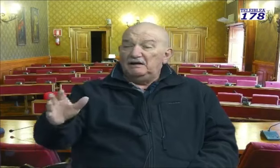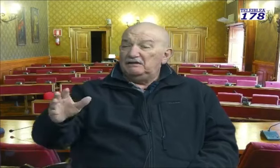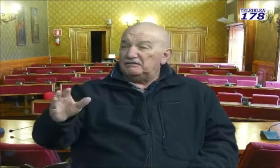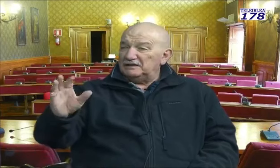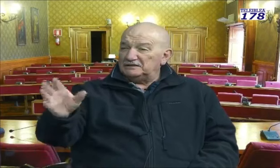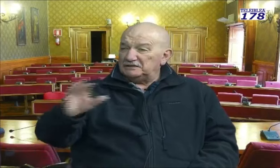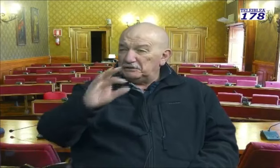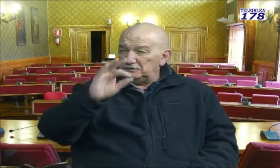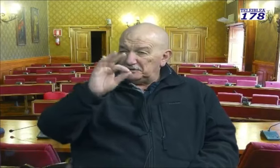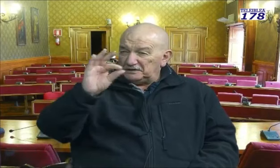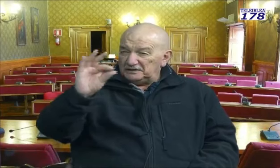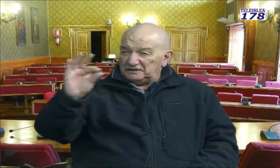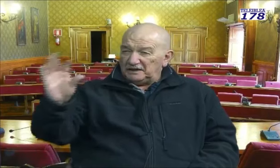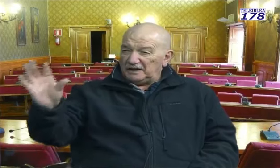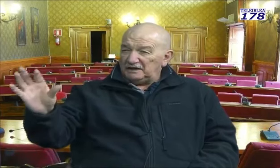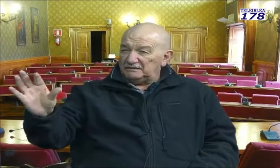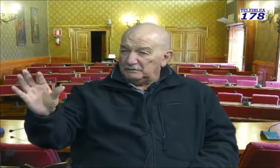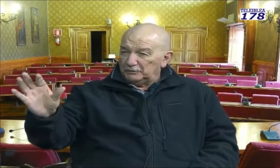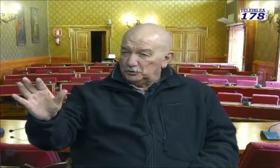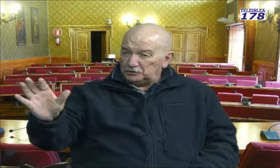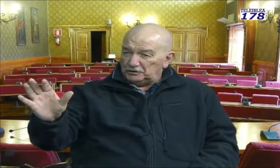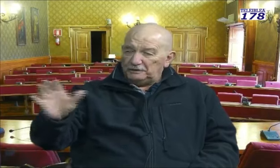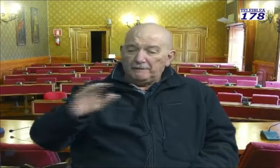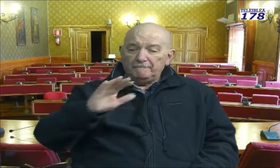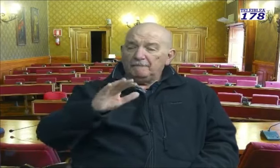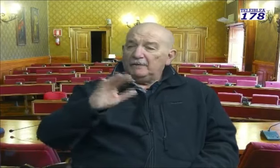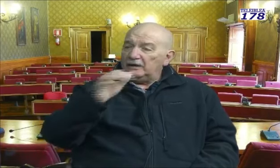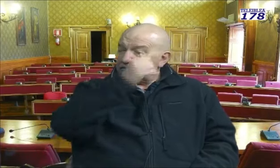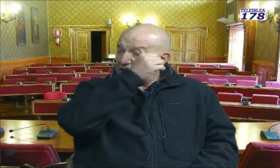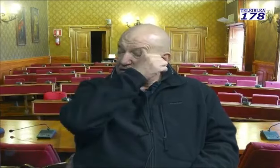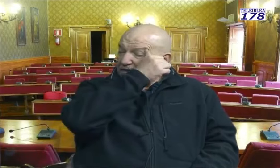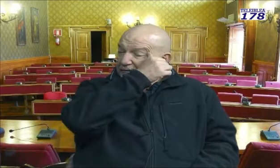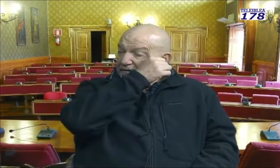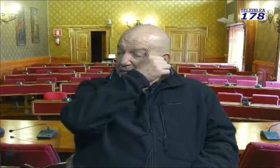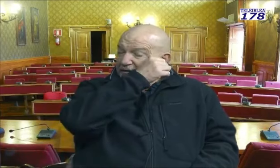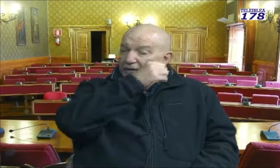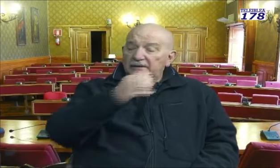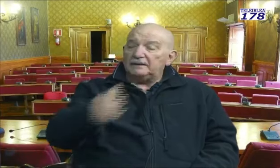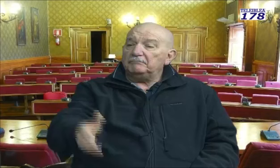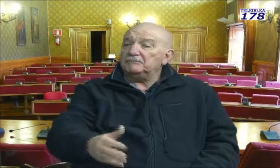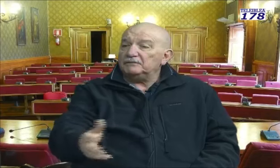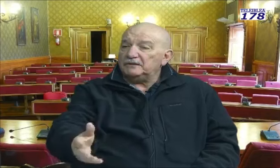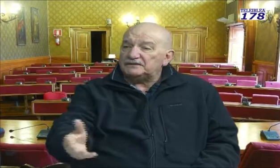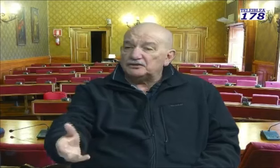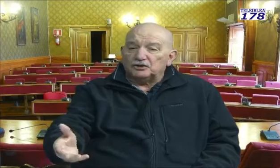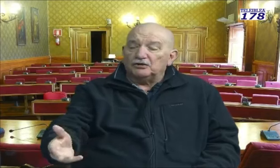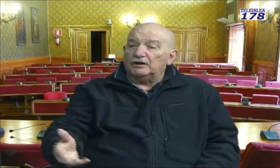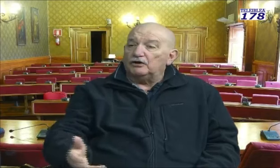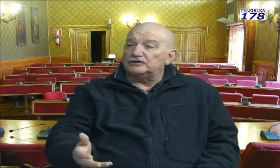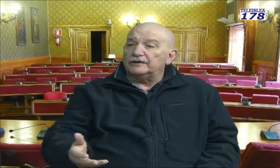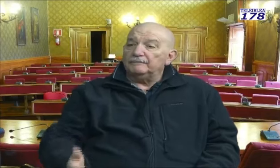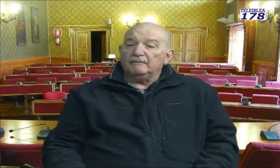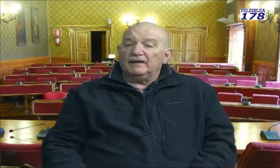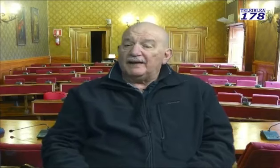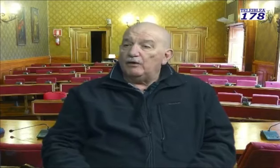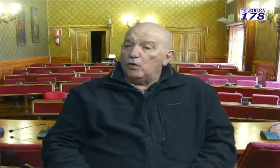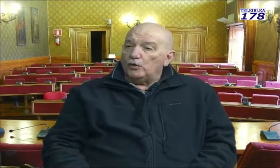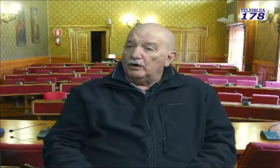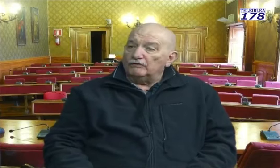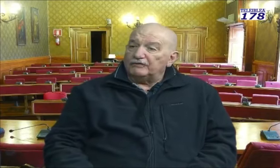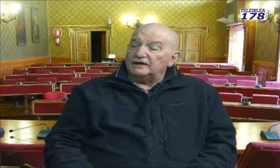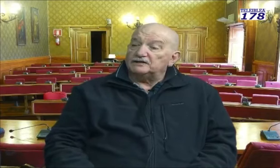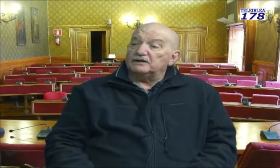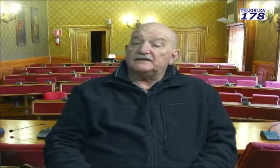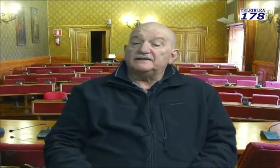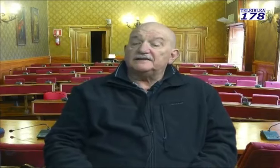17, fra le altre cose scritte in carattere minuscoli e cose del genere. Quindi praticamente queste sono le cose che